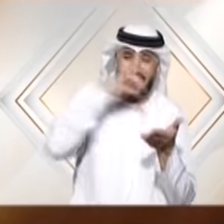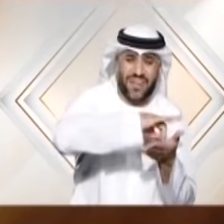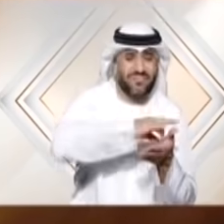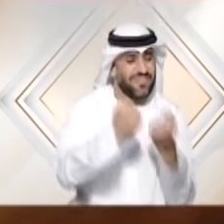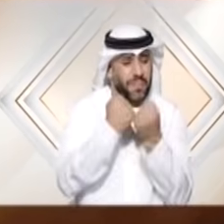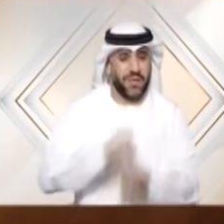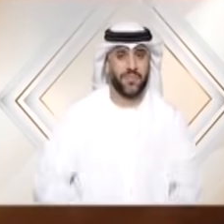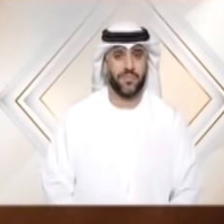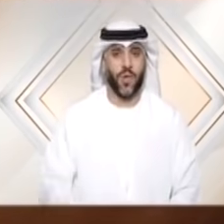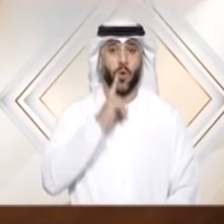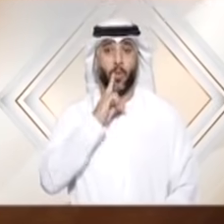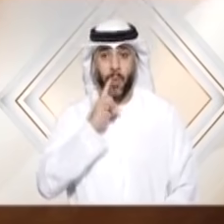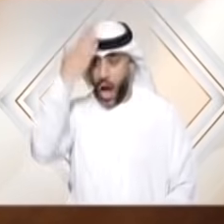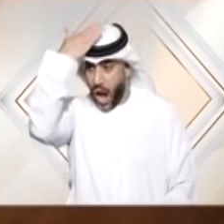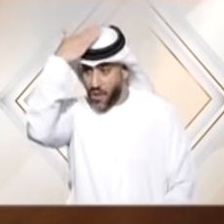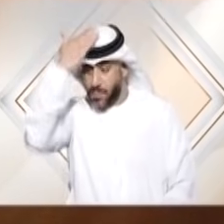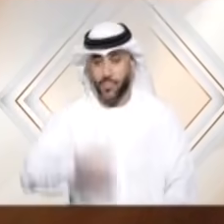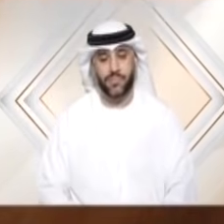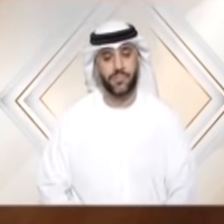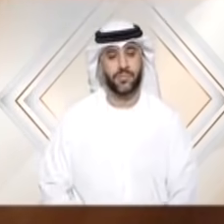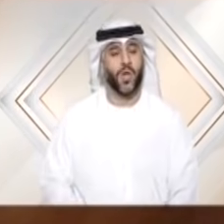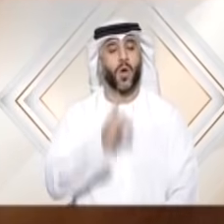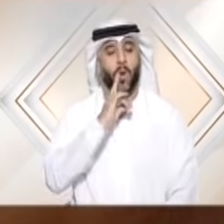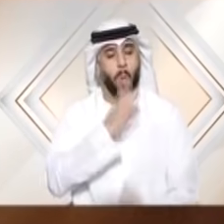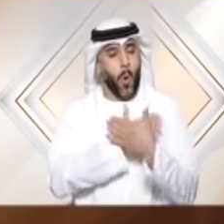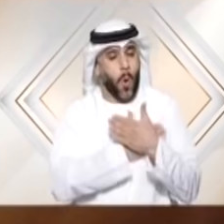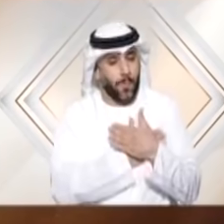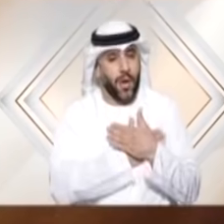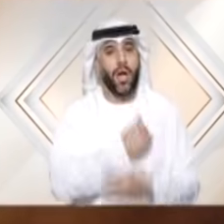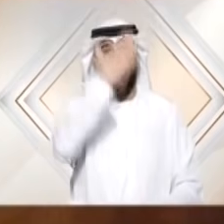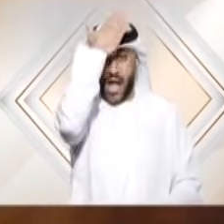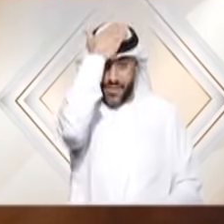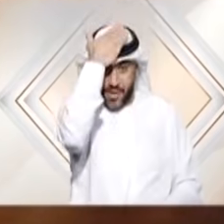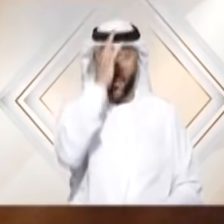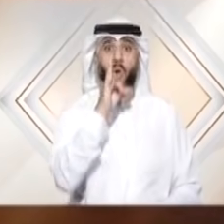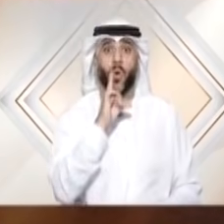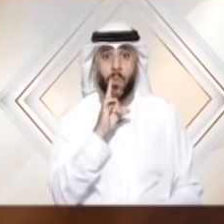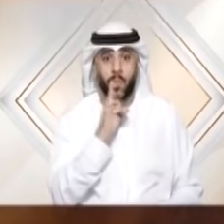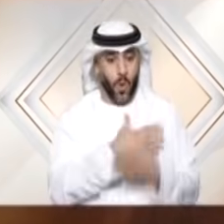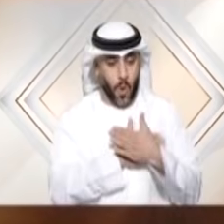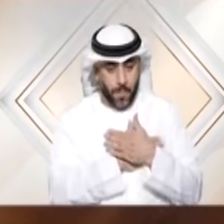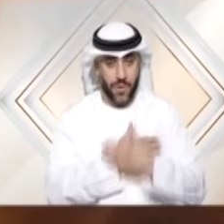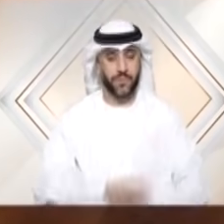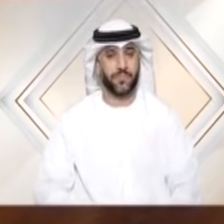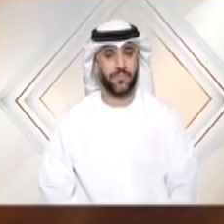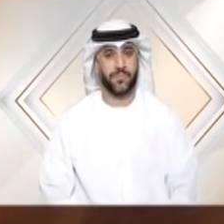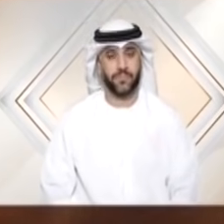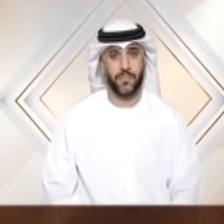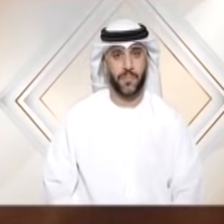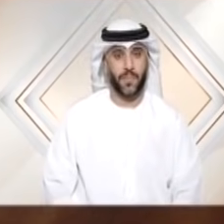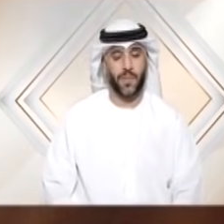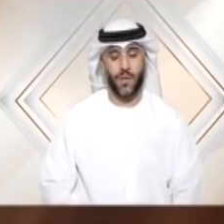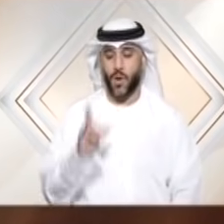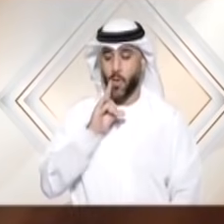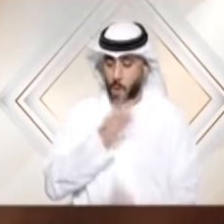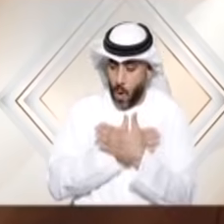فكرك مزعج. امي انا بقنعها، انت امي مستعد اقبل حذائها، مستعد امي ان اقبل انزل لحذائها واقبلها،